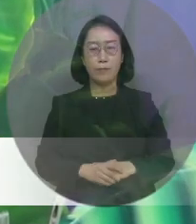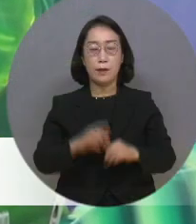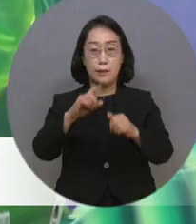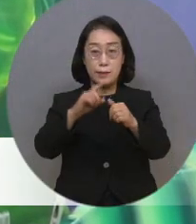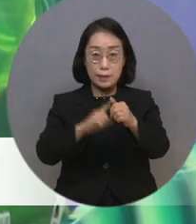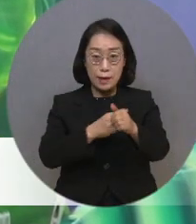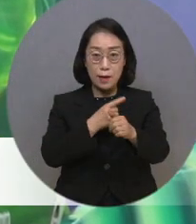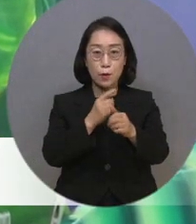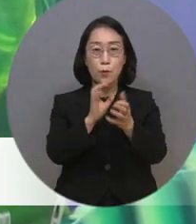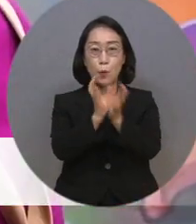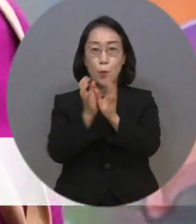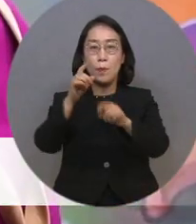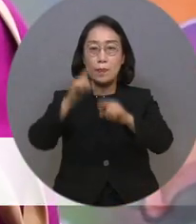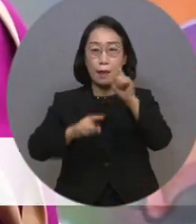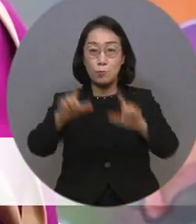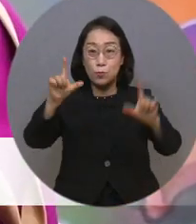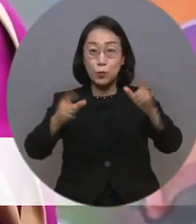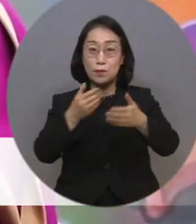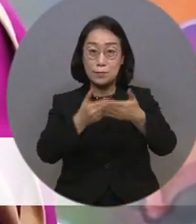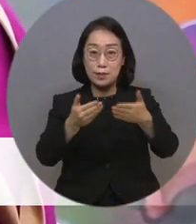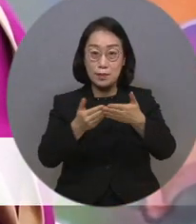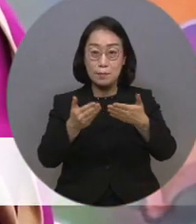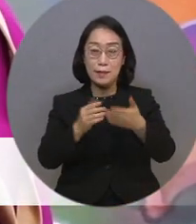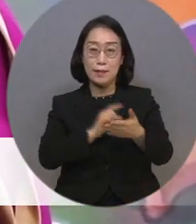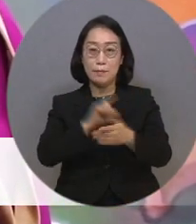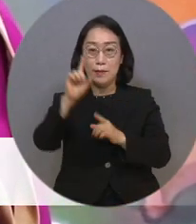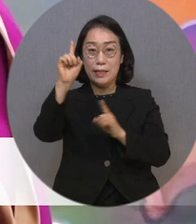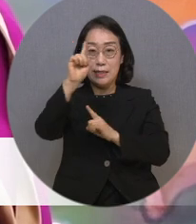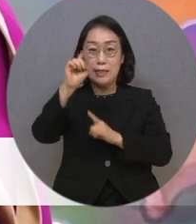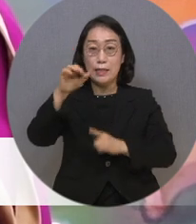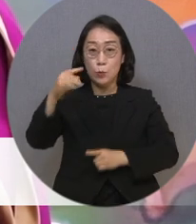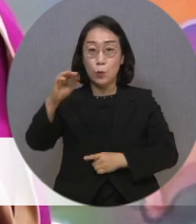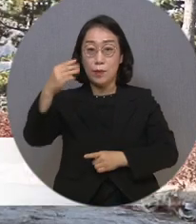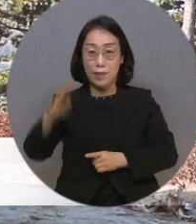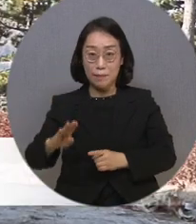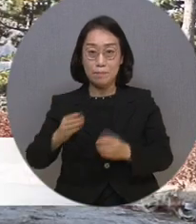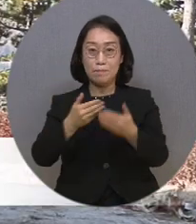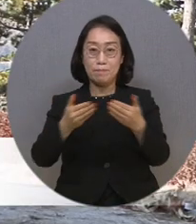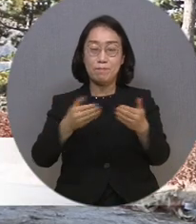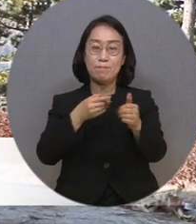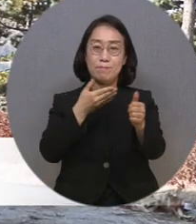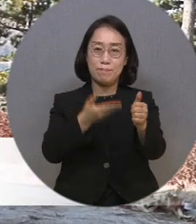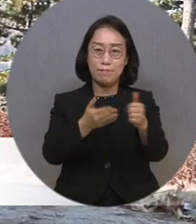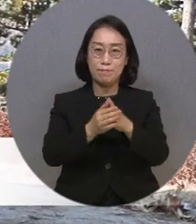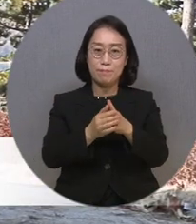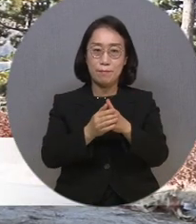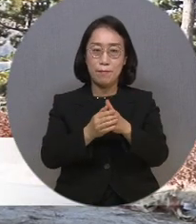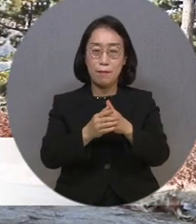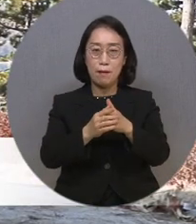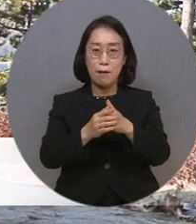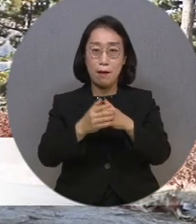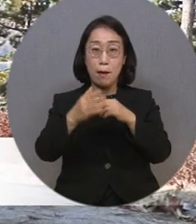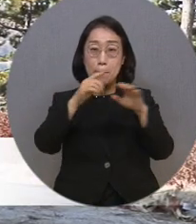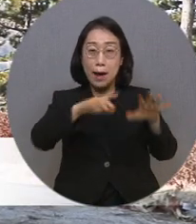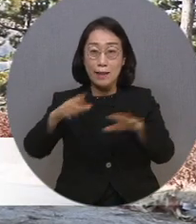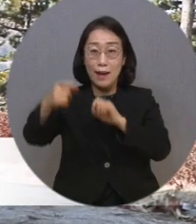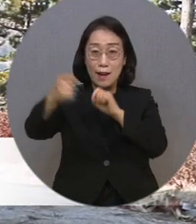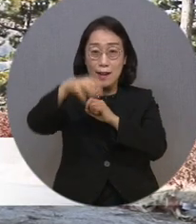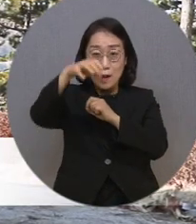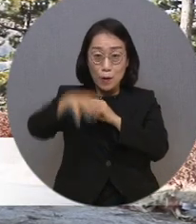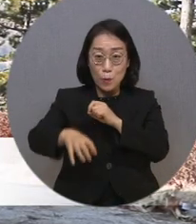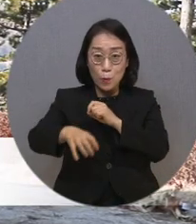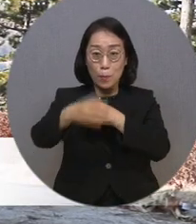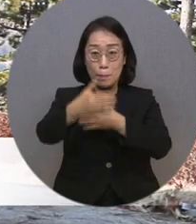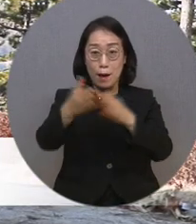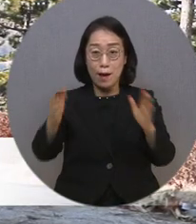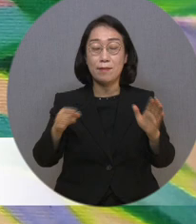자연과 정원을 그리는 서양화가 이존립 작가. 바다가 내려다 보이는 여수의 그림 같은